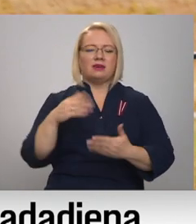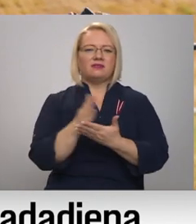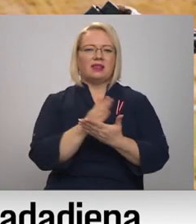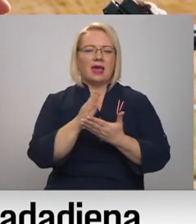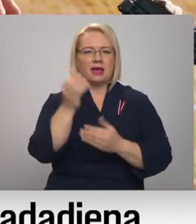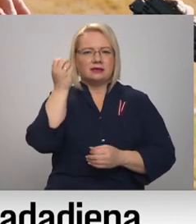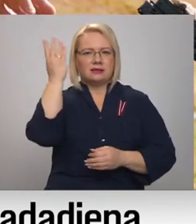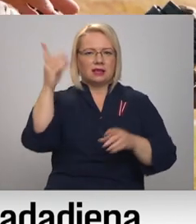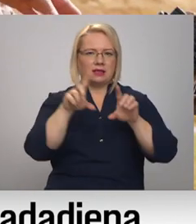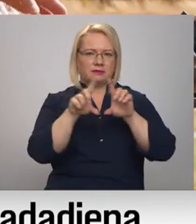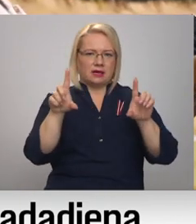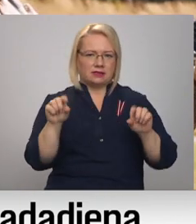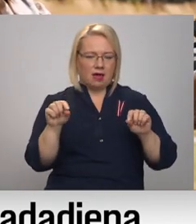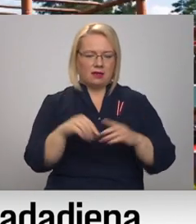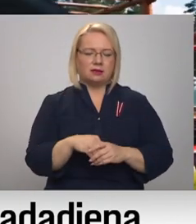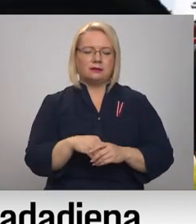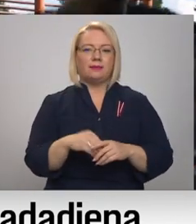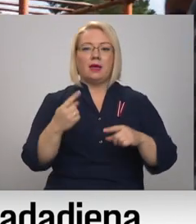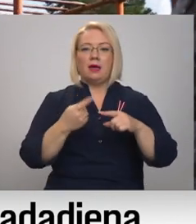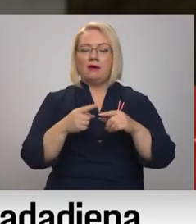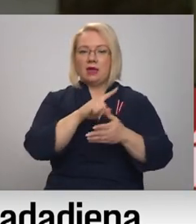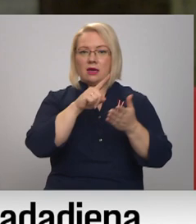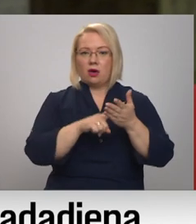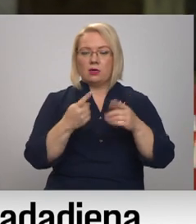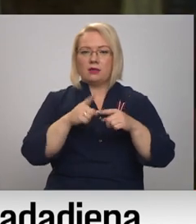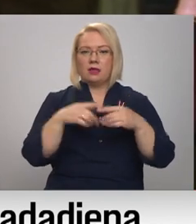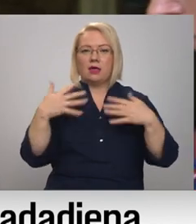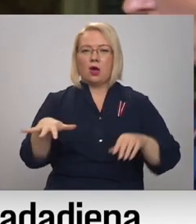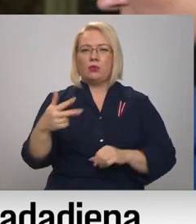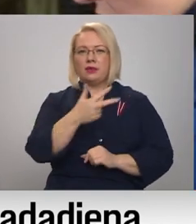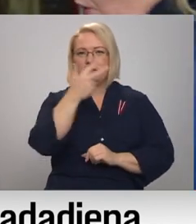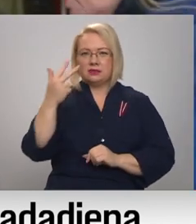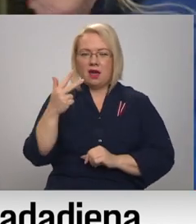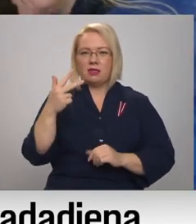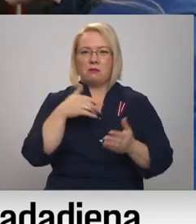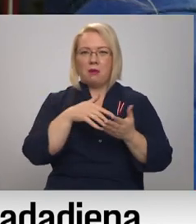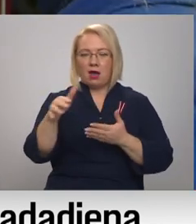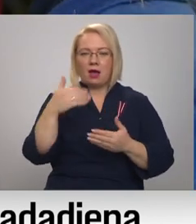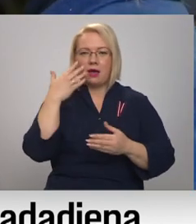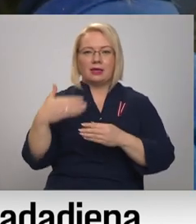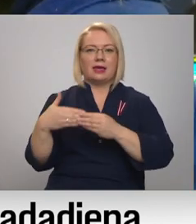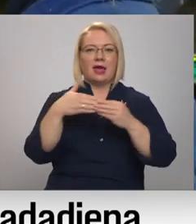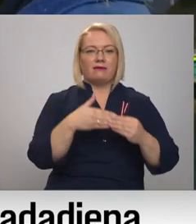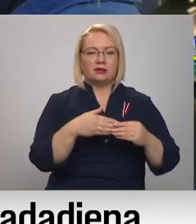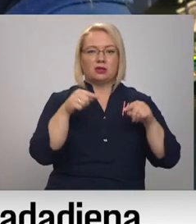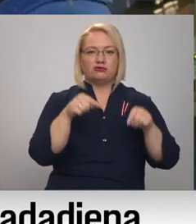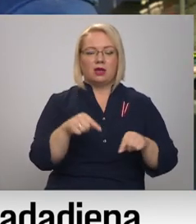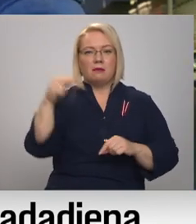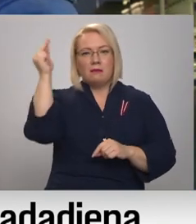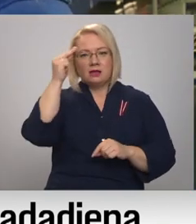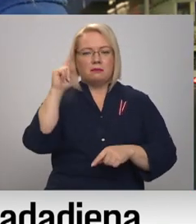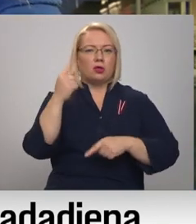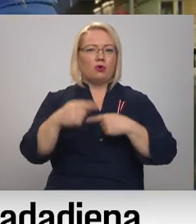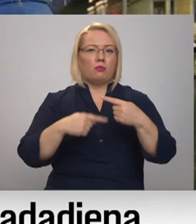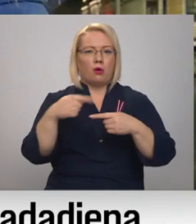izglītības iestādēs. Tātad ir kopumā pagājuši 3 gadi kopš ieviesta šīta mācība, bet